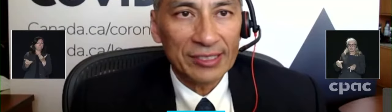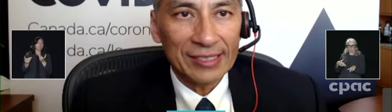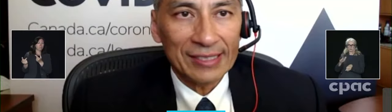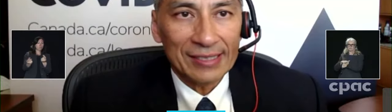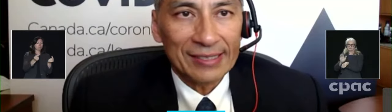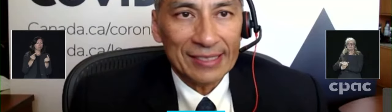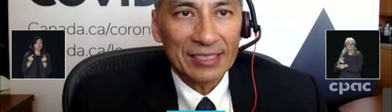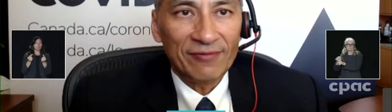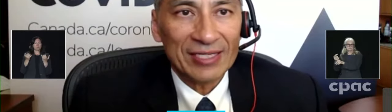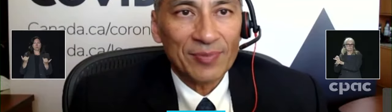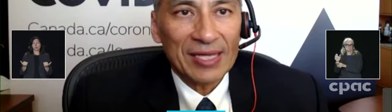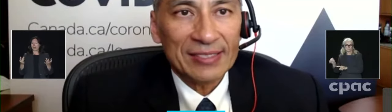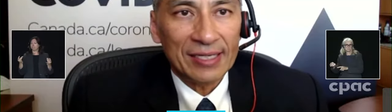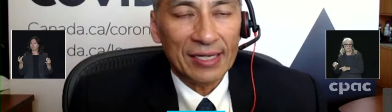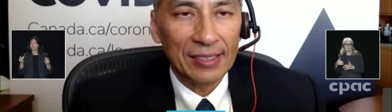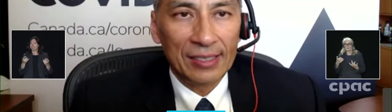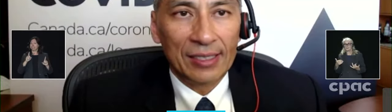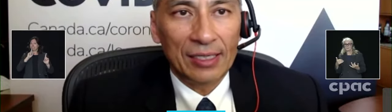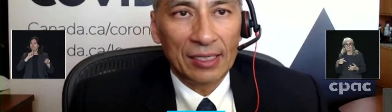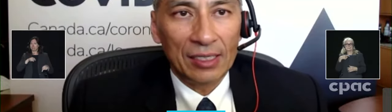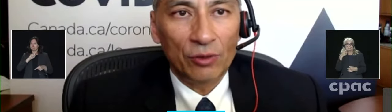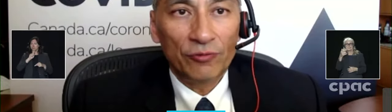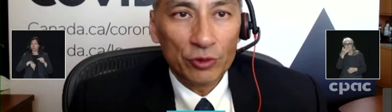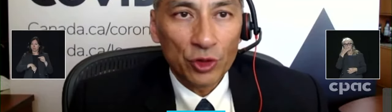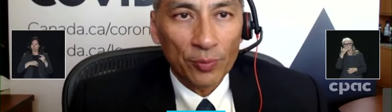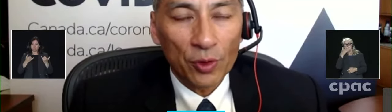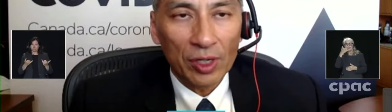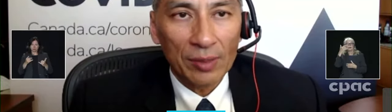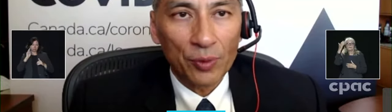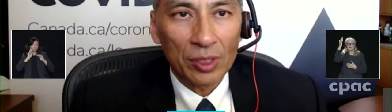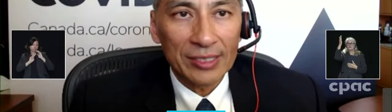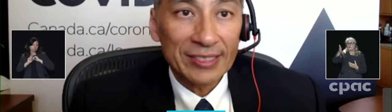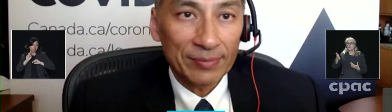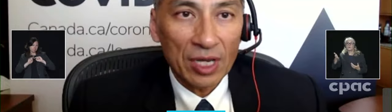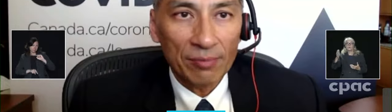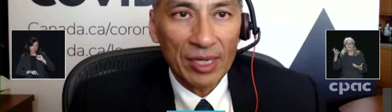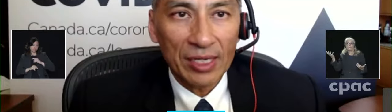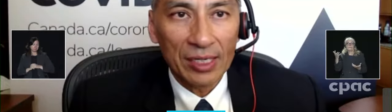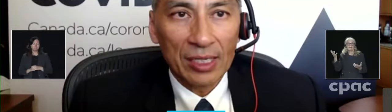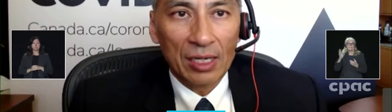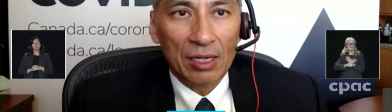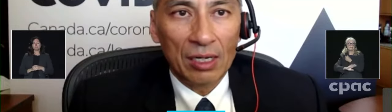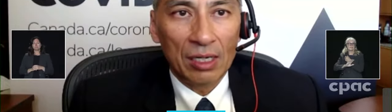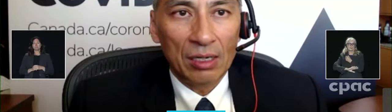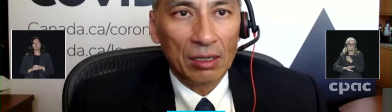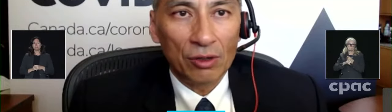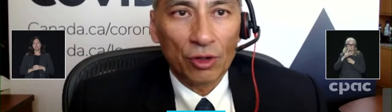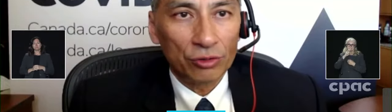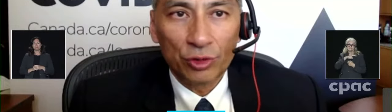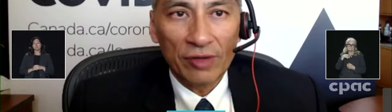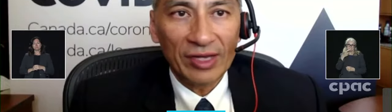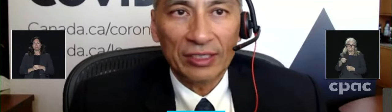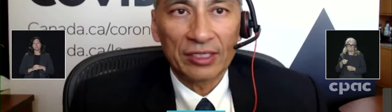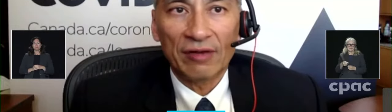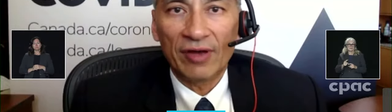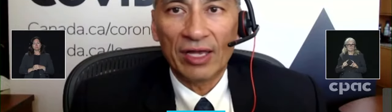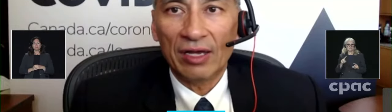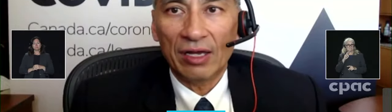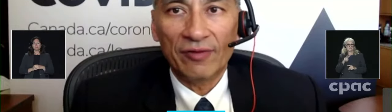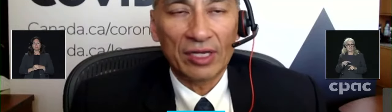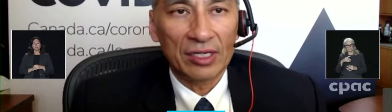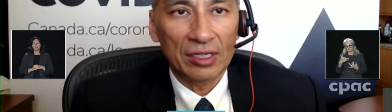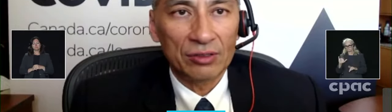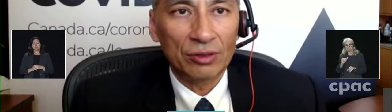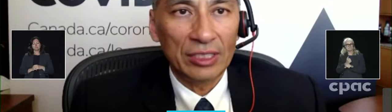de vous dire qu'est-ce qui va se passer au futur pour septembre, mais on continue avec le